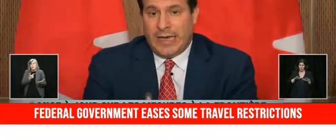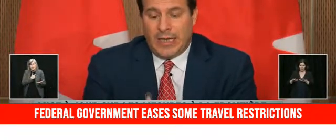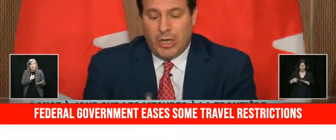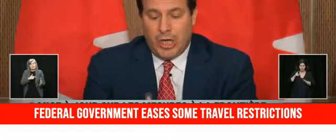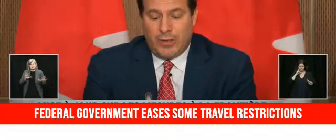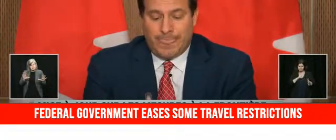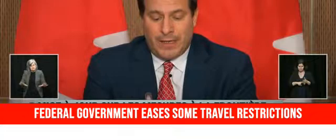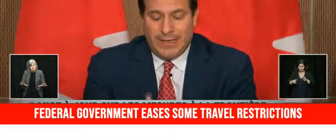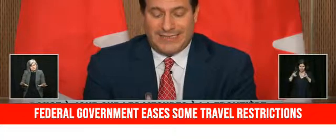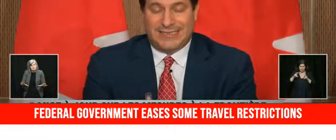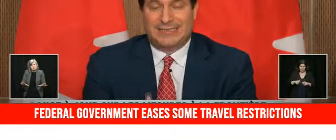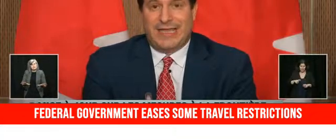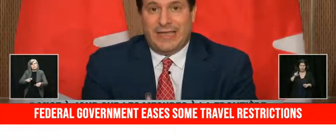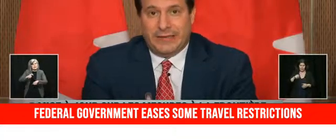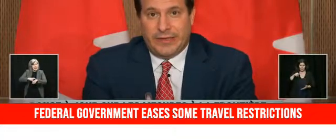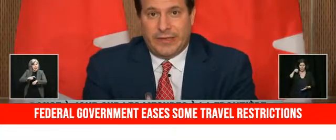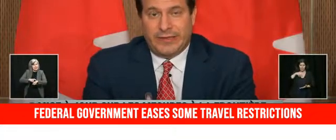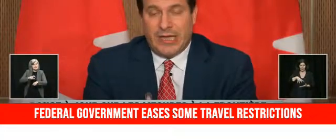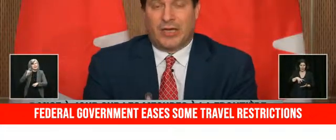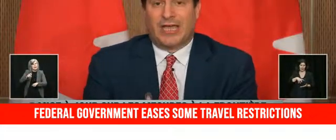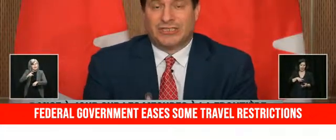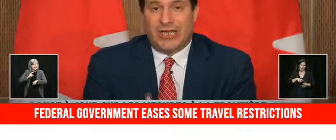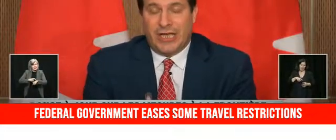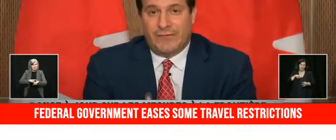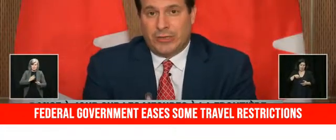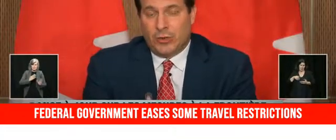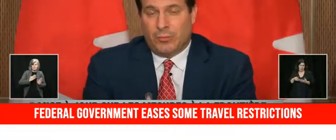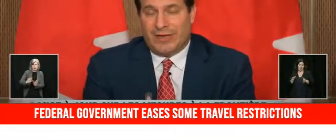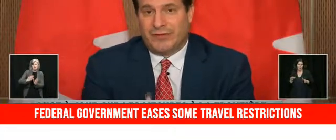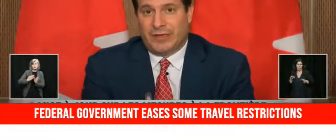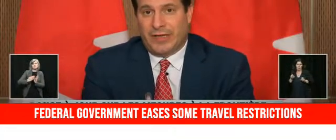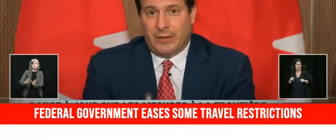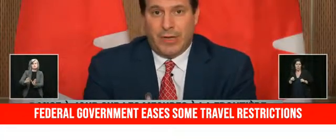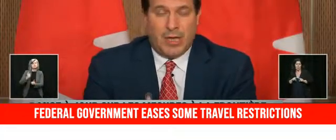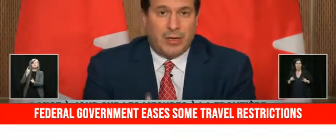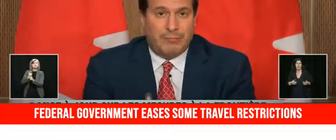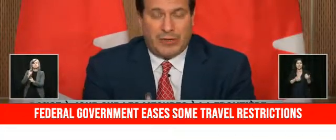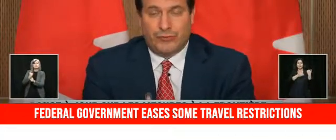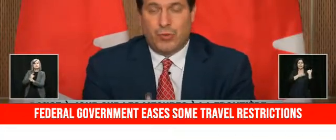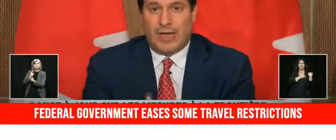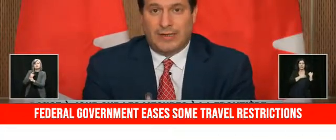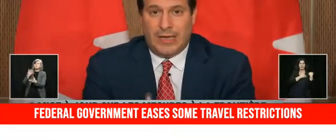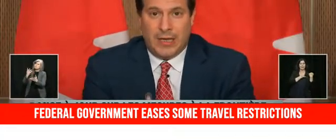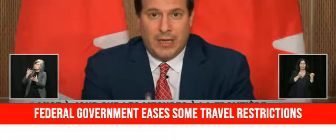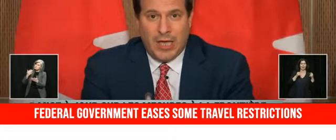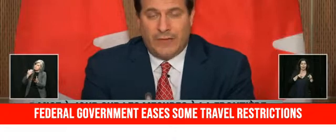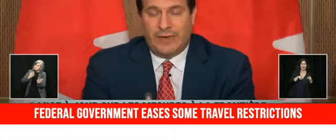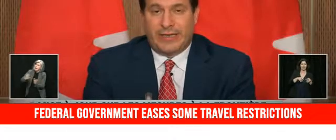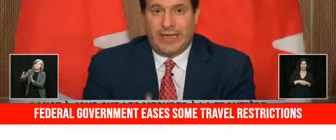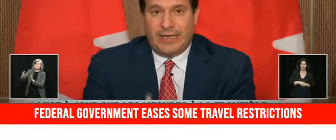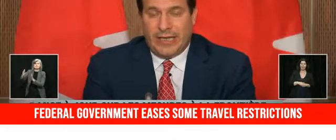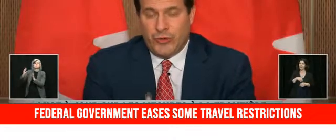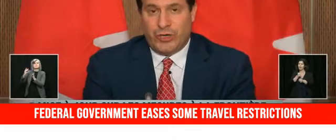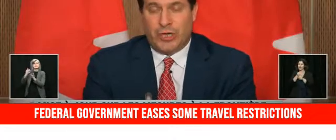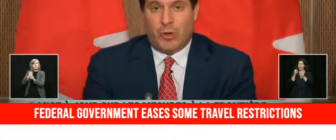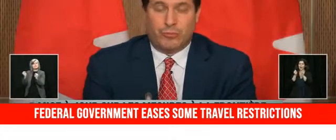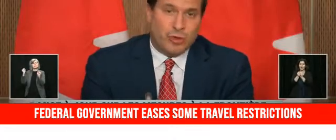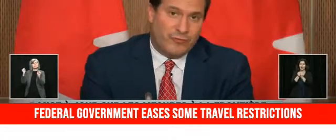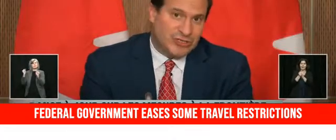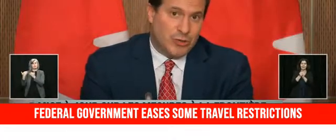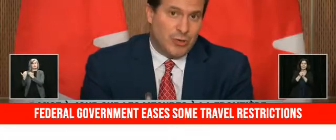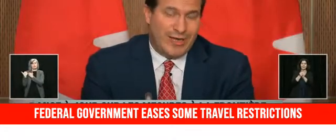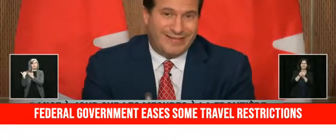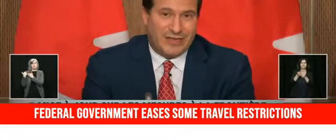Il y a une nécessité d'engager avec nos partenaires partout au Canada, avec les